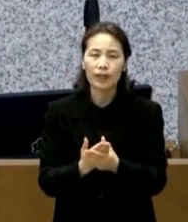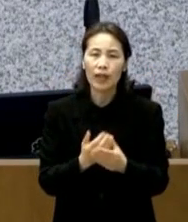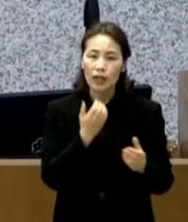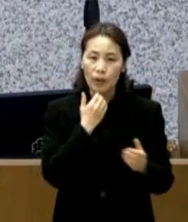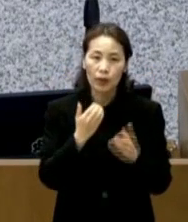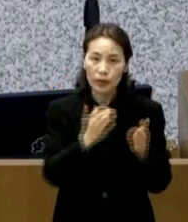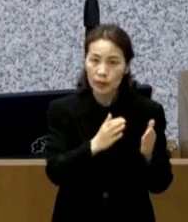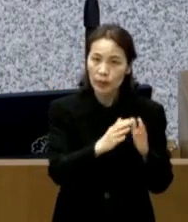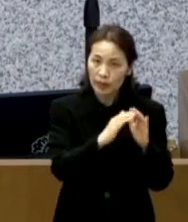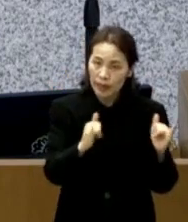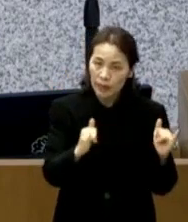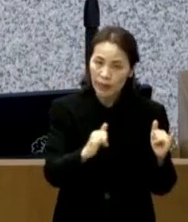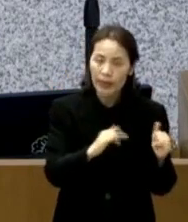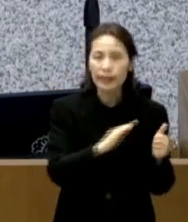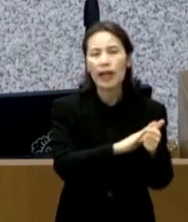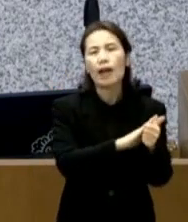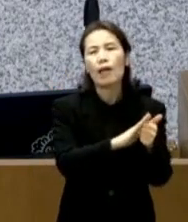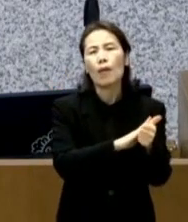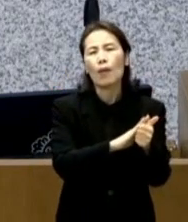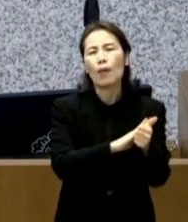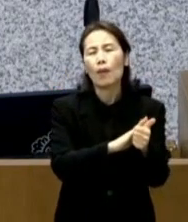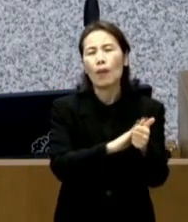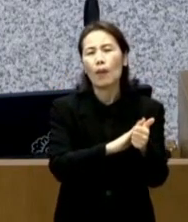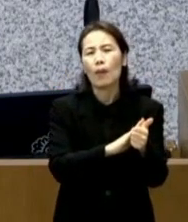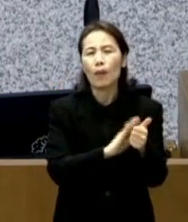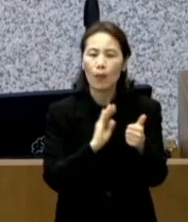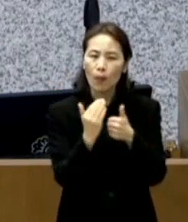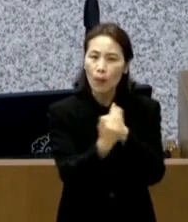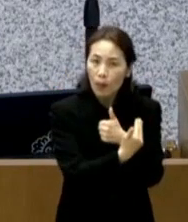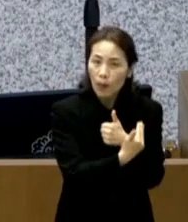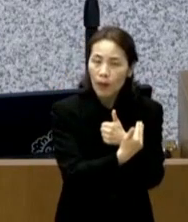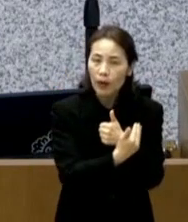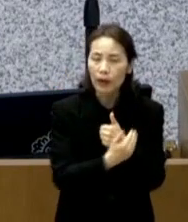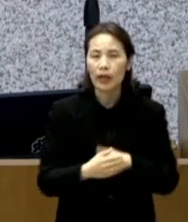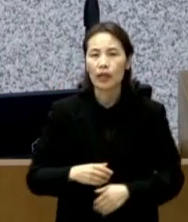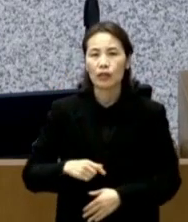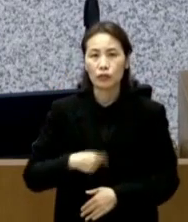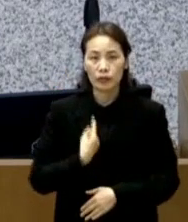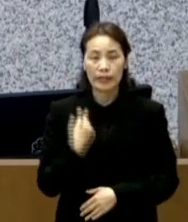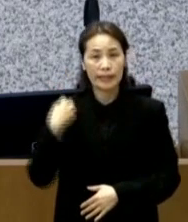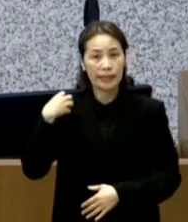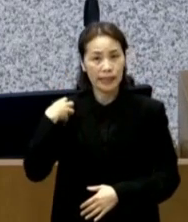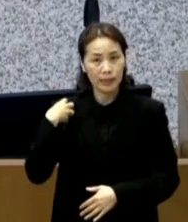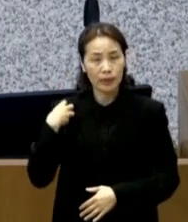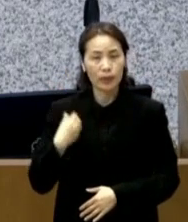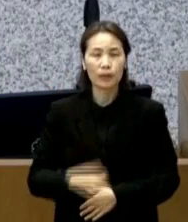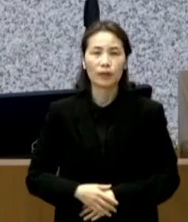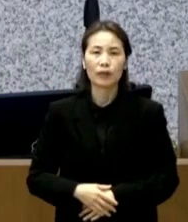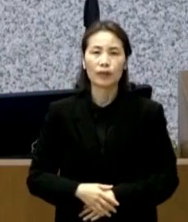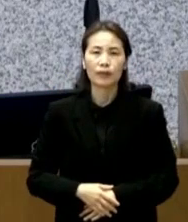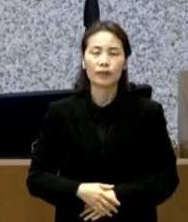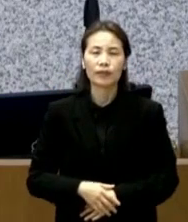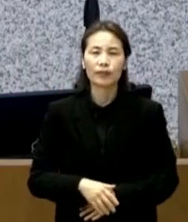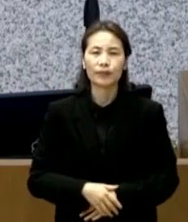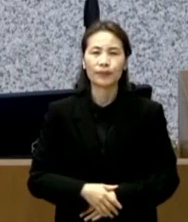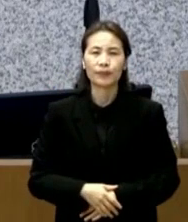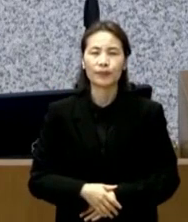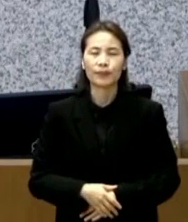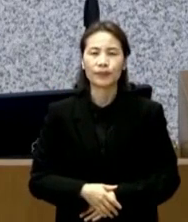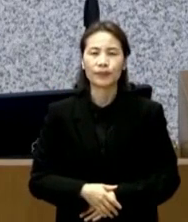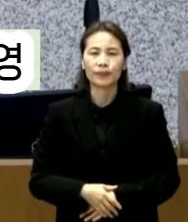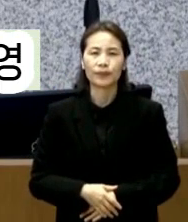도민의 삶의 고단함을 어루만지는 일, 그것이 지방자치의 본질이고 지방의회의 참된 역할일